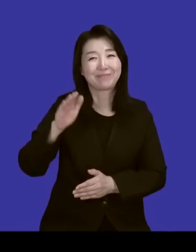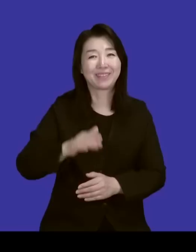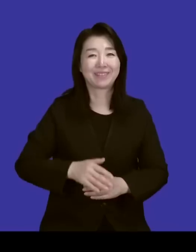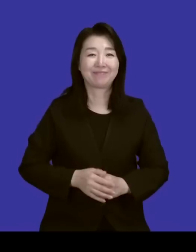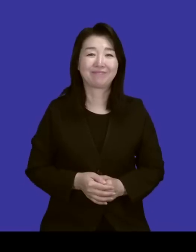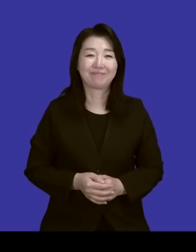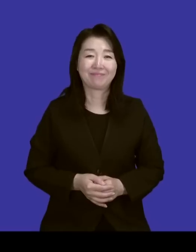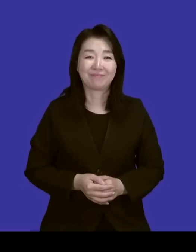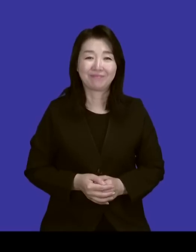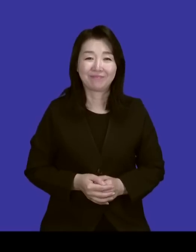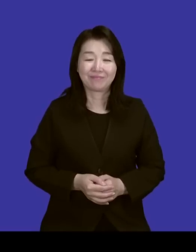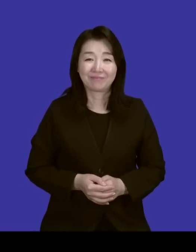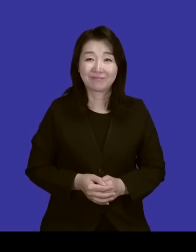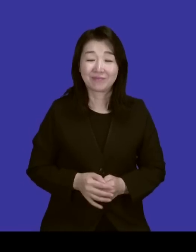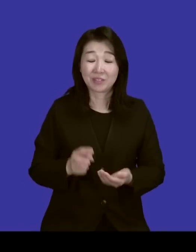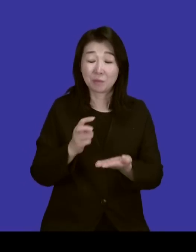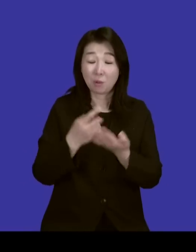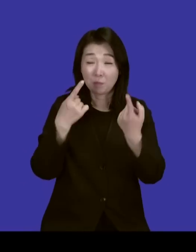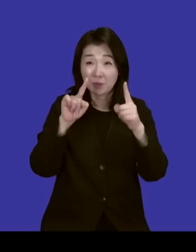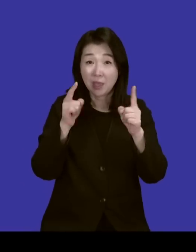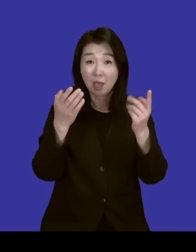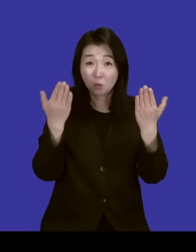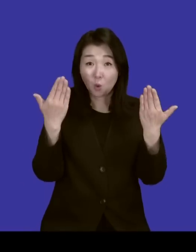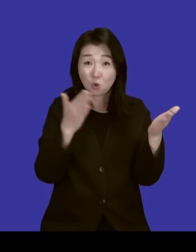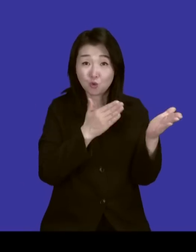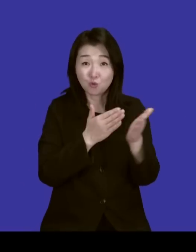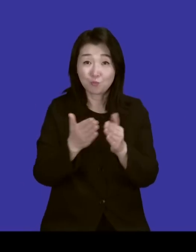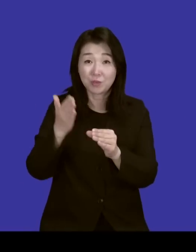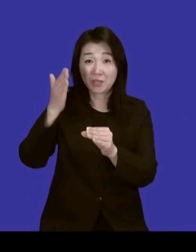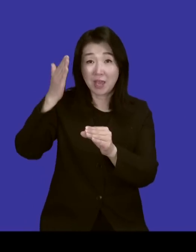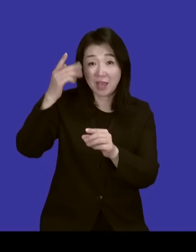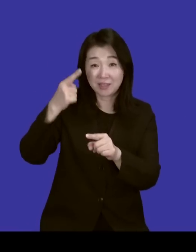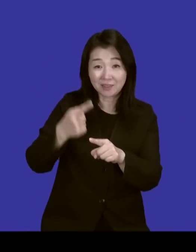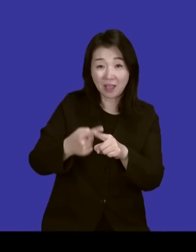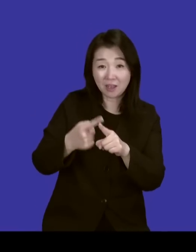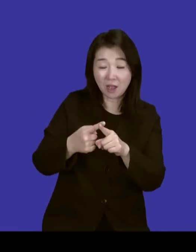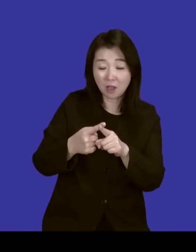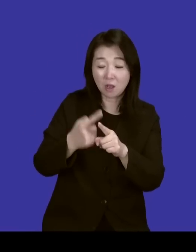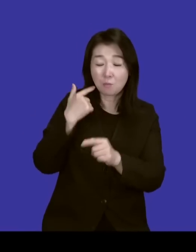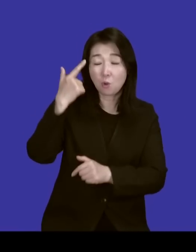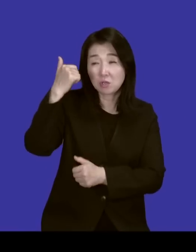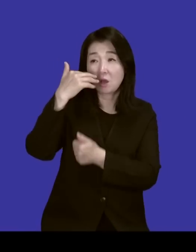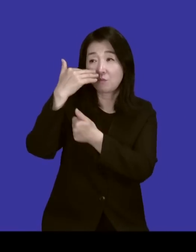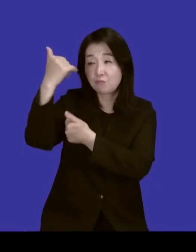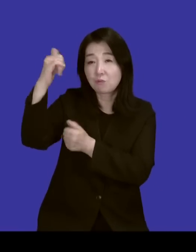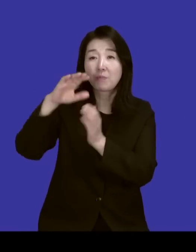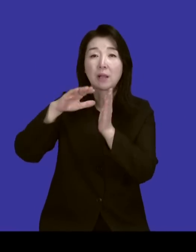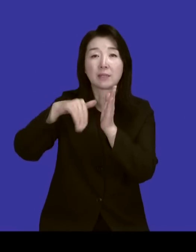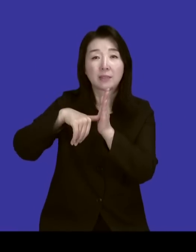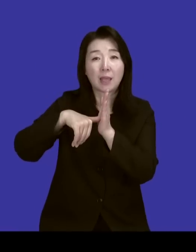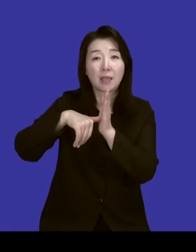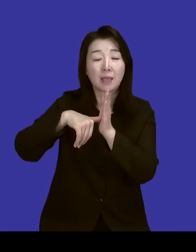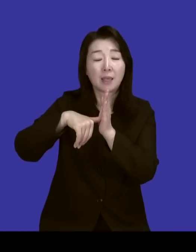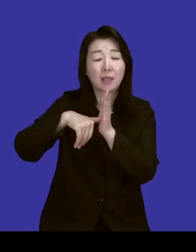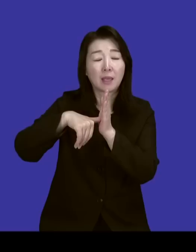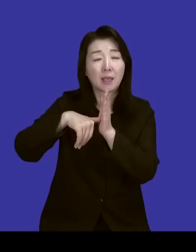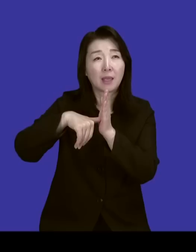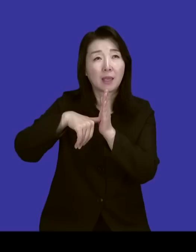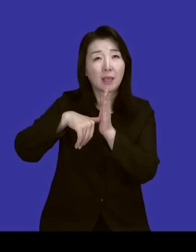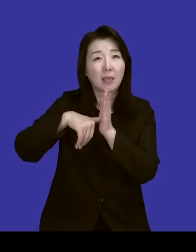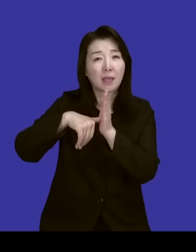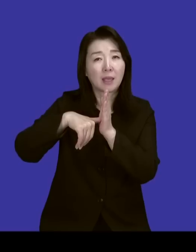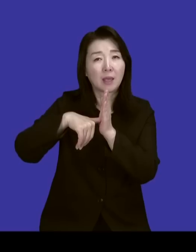그러면 그 법대를 준비하셨다가 이제 목회자로 부르심을 받았다고 딱 결정적으로 느껴지게 된 그런 순간이